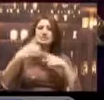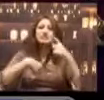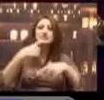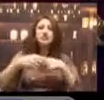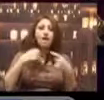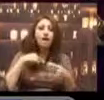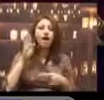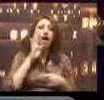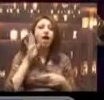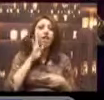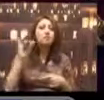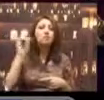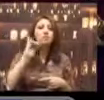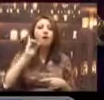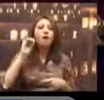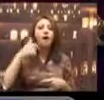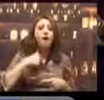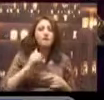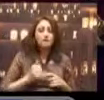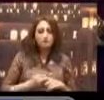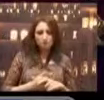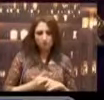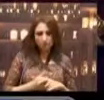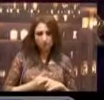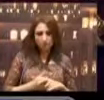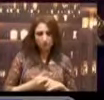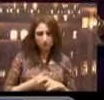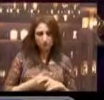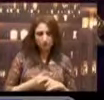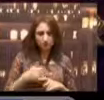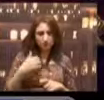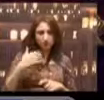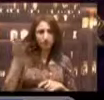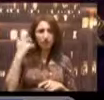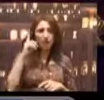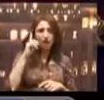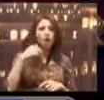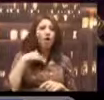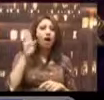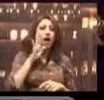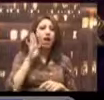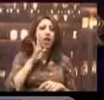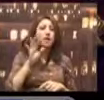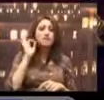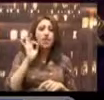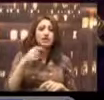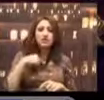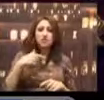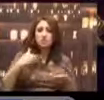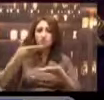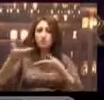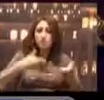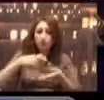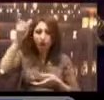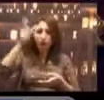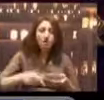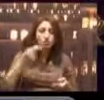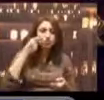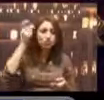في حياتي، وبدعو الناس كلها ان هي تتصرف بنفس الطريقة. أنا اتعلمت في حياتي إن أنا ما أتعاملش مع أشخاص خالص.